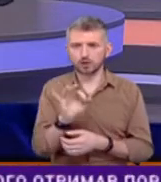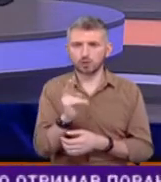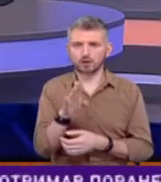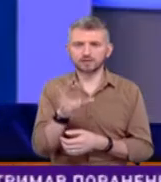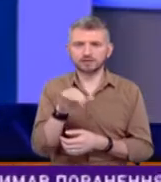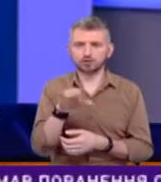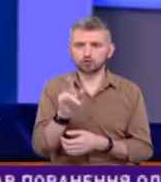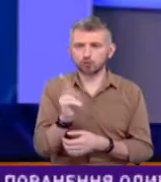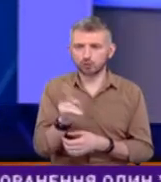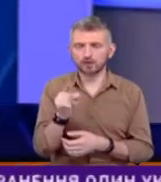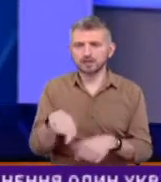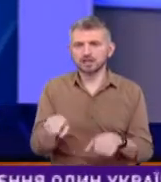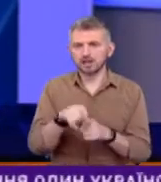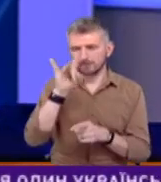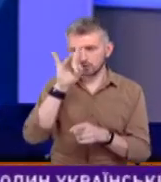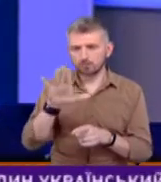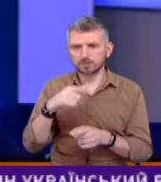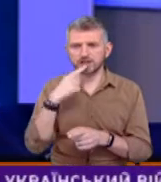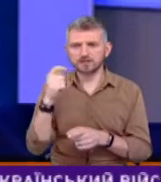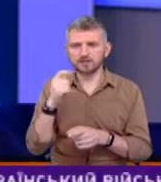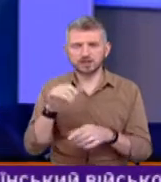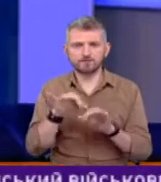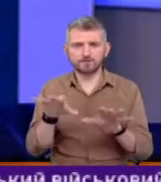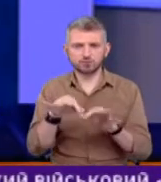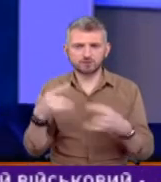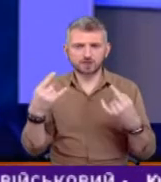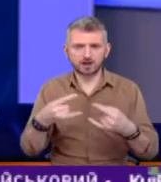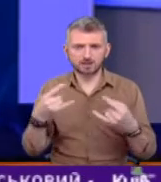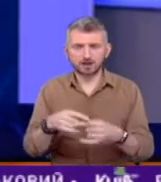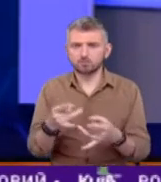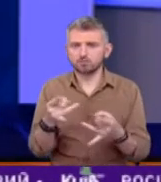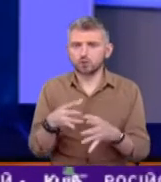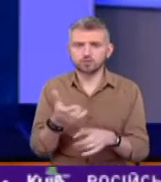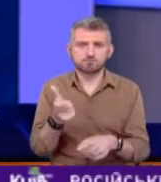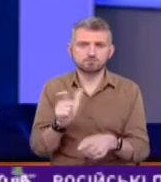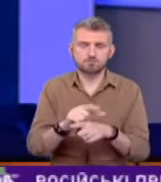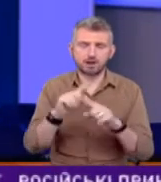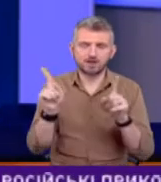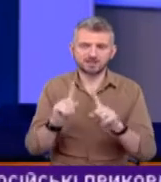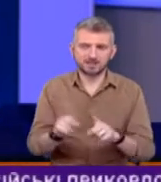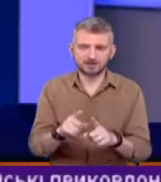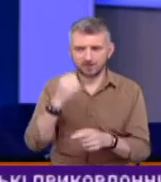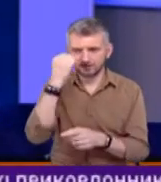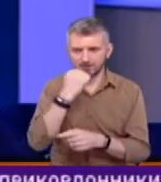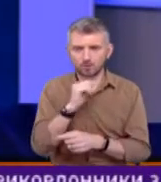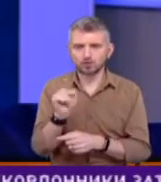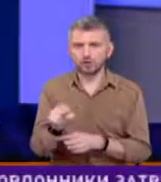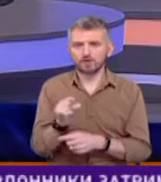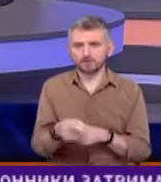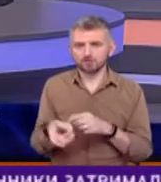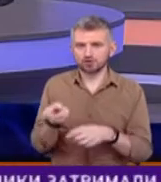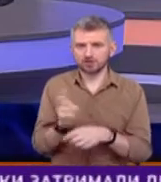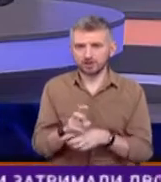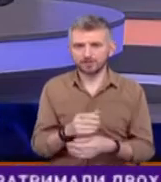Октисюк. Він і так відомий, після недільних випусків на відповідних каналах став просто мегазіркою. Пане Анатолій, дякую, що ви